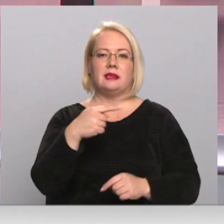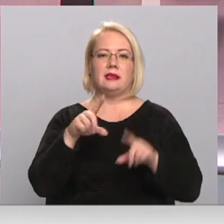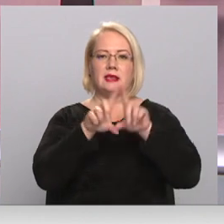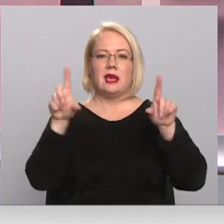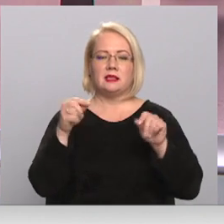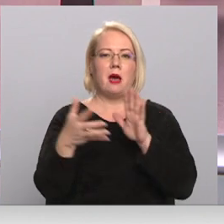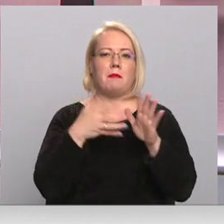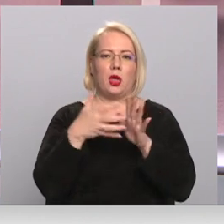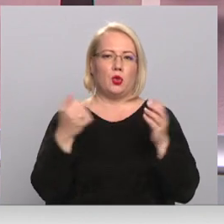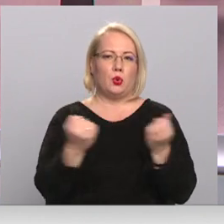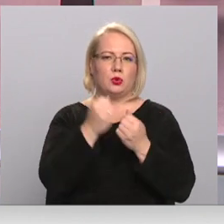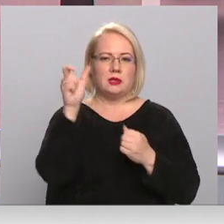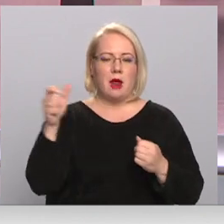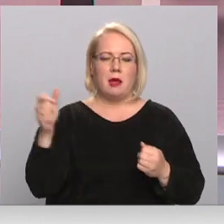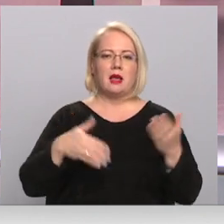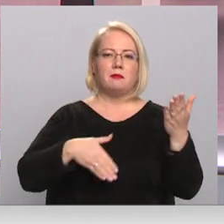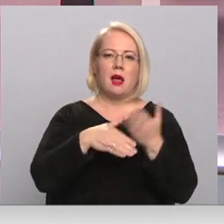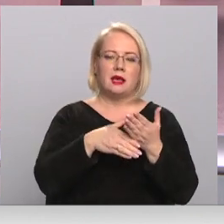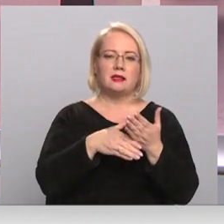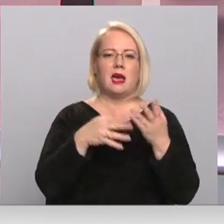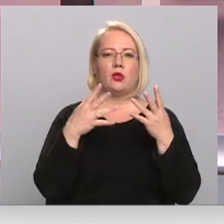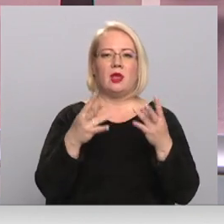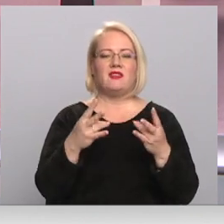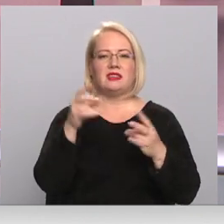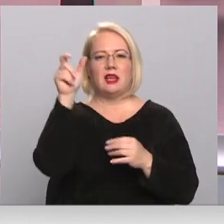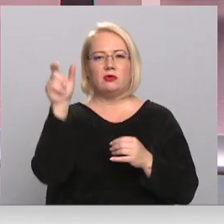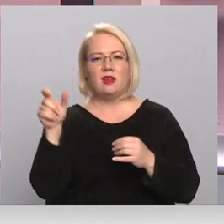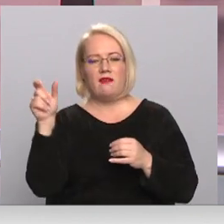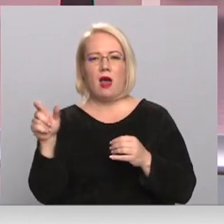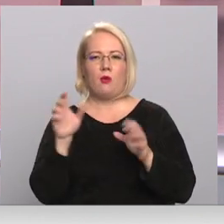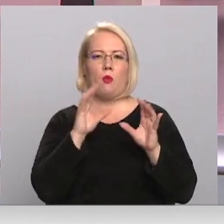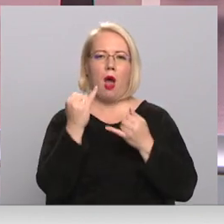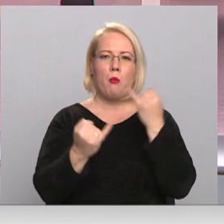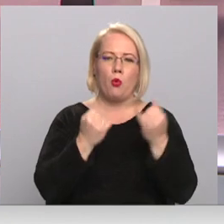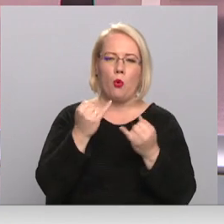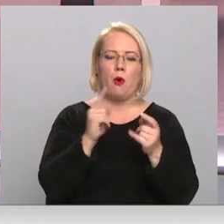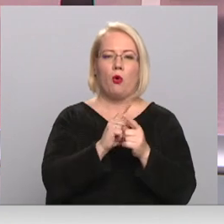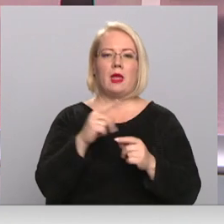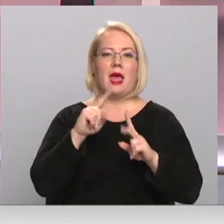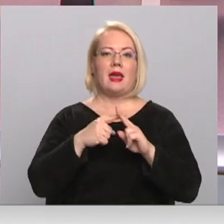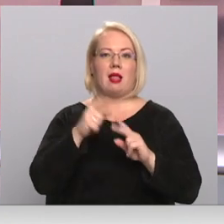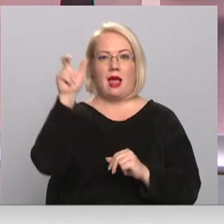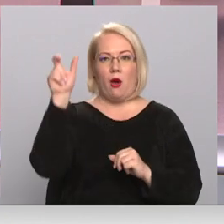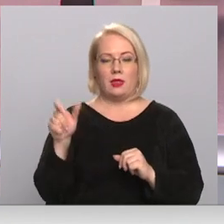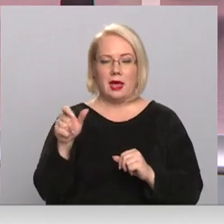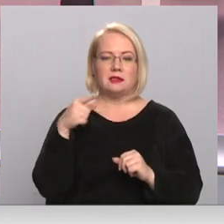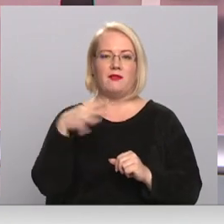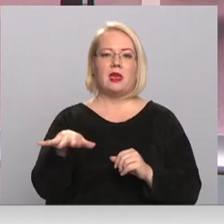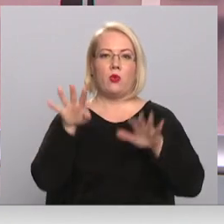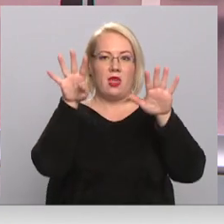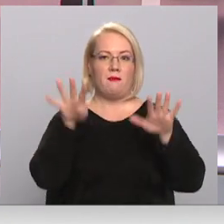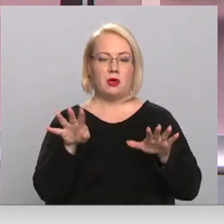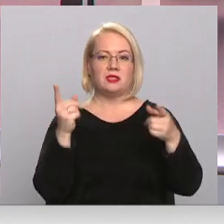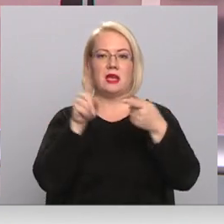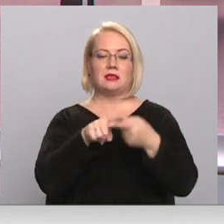darbinieku, kuri palīdzētu vīrusu inficēto slimnieku uzraudzībā un aprūpē. Jelgauniece Inga Vildžūna jau 9 mēnešus ir saistīta